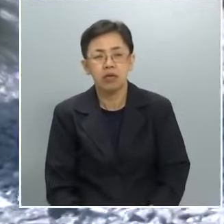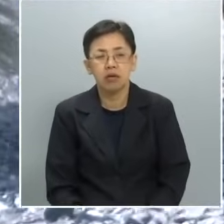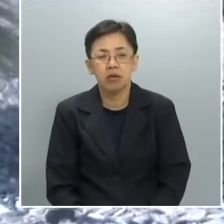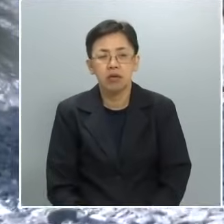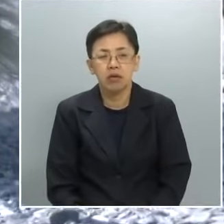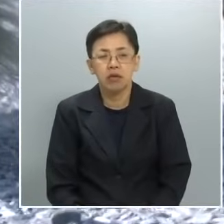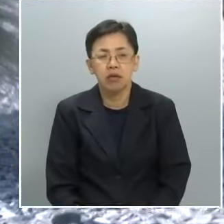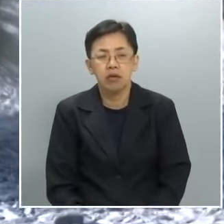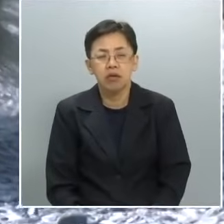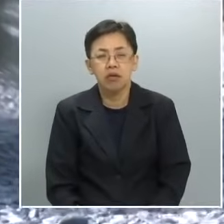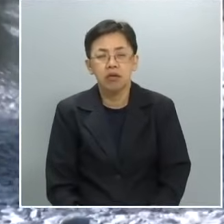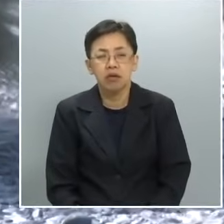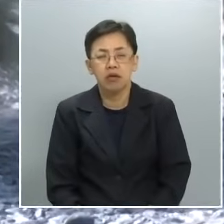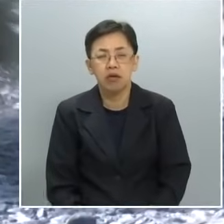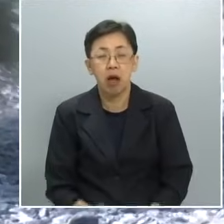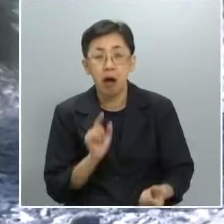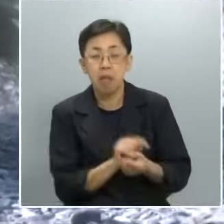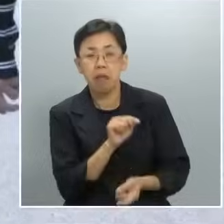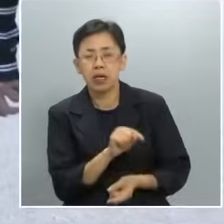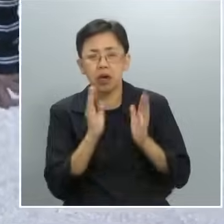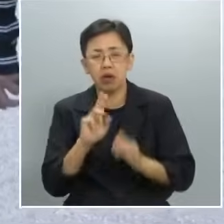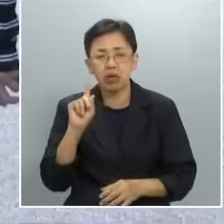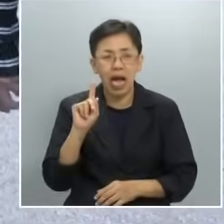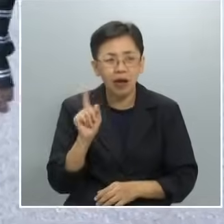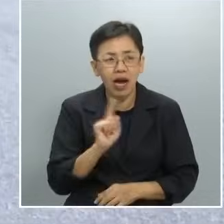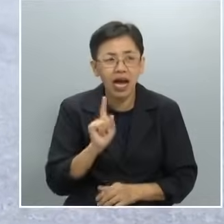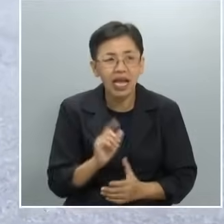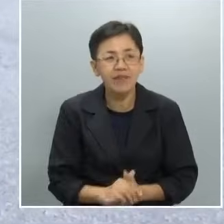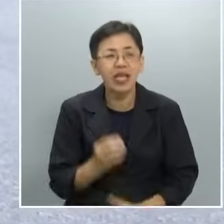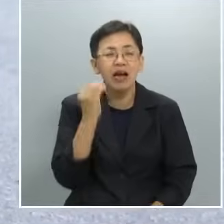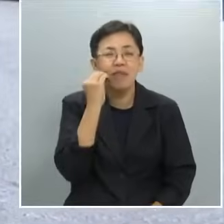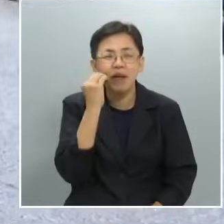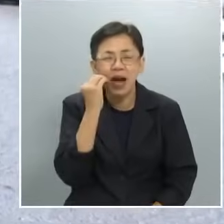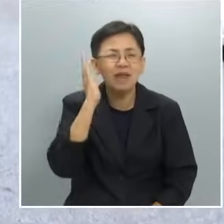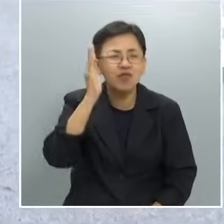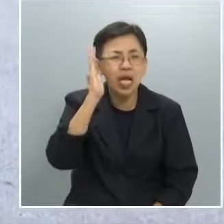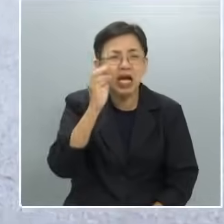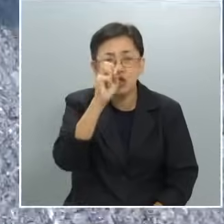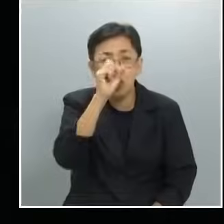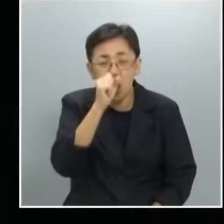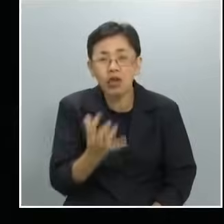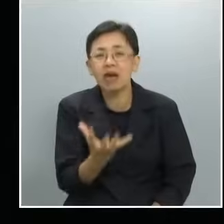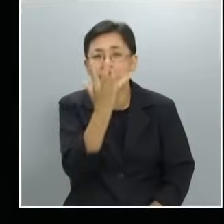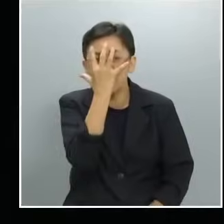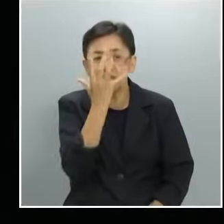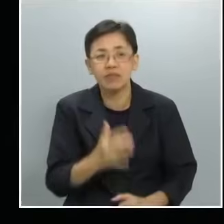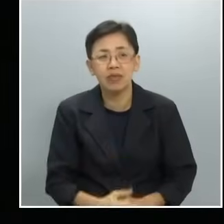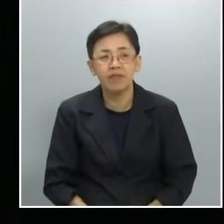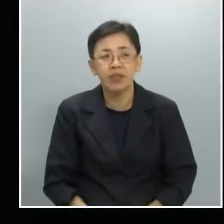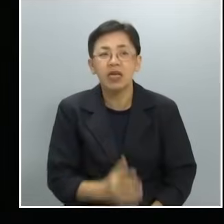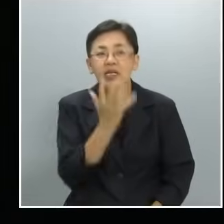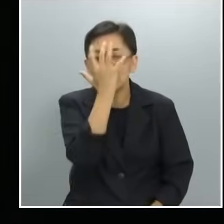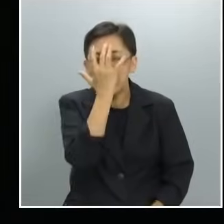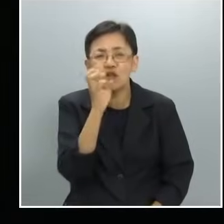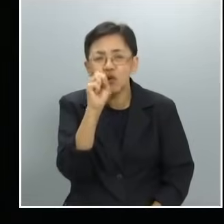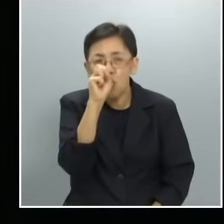แน่นอนค่ะว่าพอเจอหน้ากากแบบนี้ผู้สื่อข่าวก็เอาหน้ากากไปบ้านลุงค่ ะ ให้ลุงทดลองใส่ด้วยแล้วก็ทดลองใส่หน้ากาก